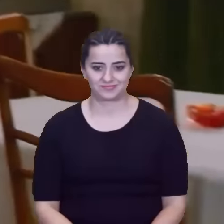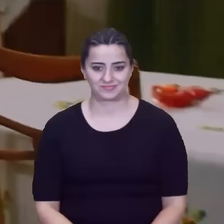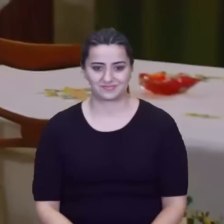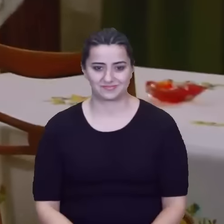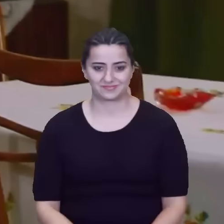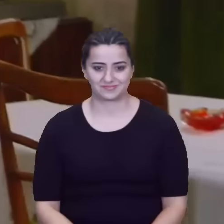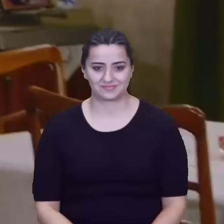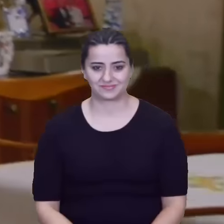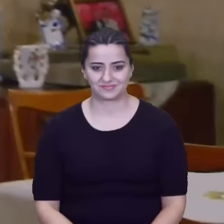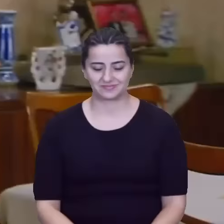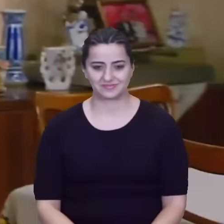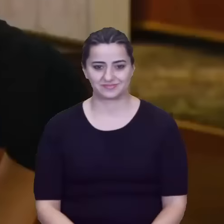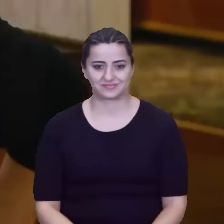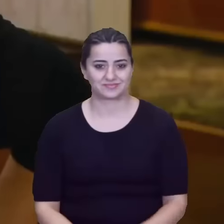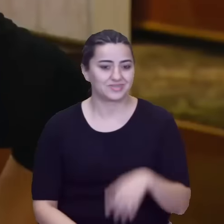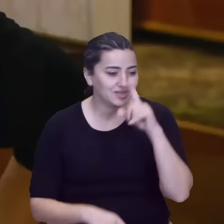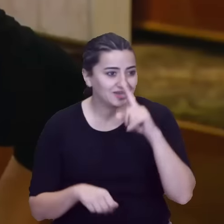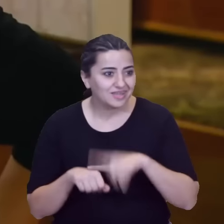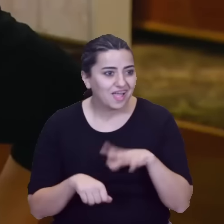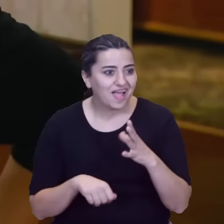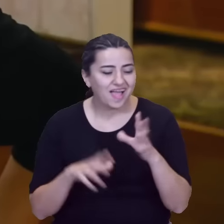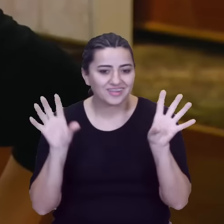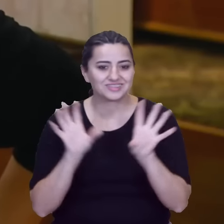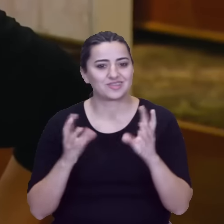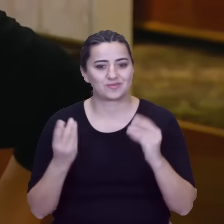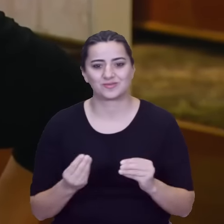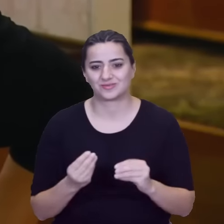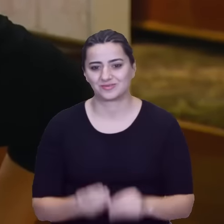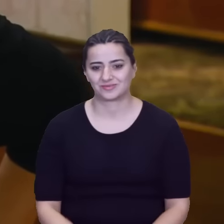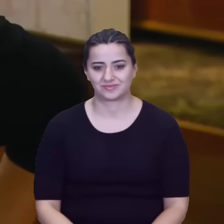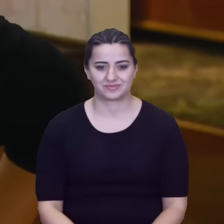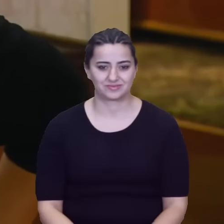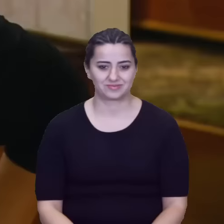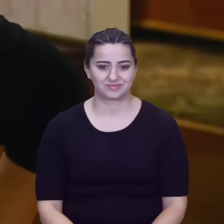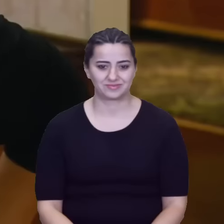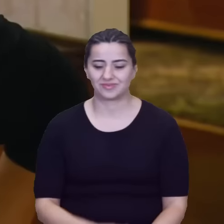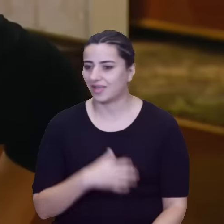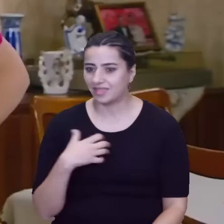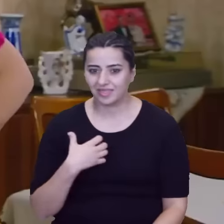koydu. Aa şimdi çekiyor kız. Ay Nazım. Anne.